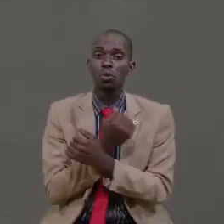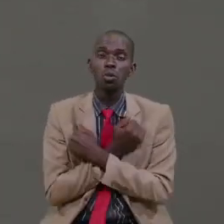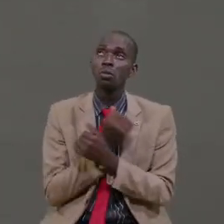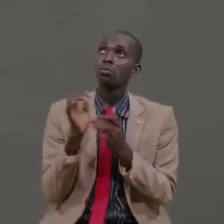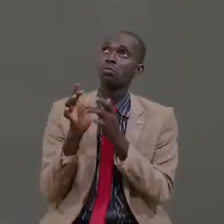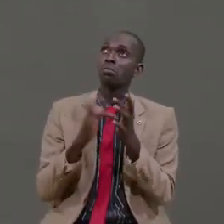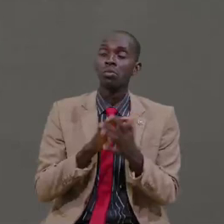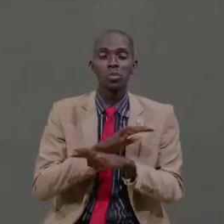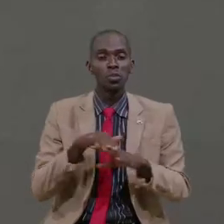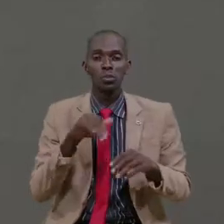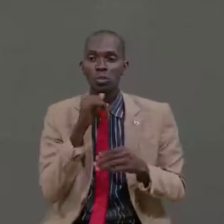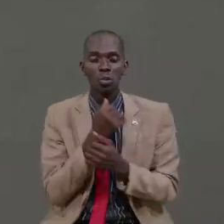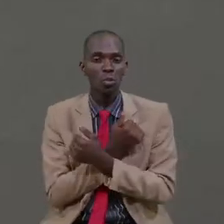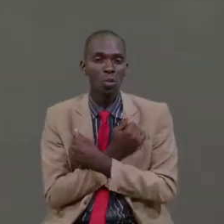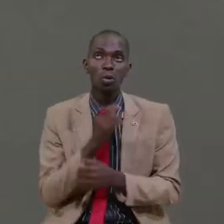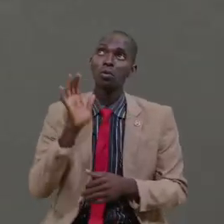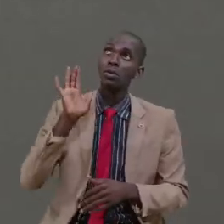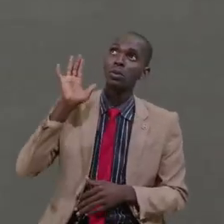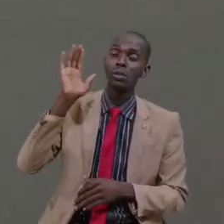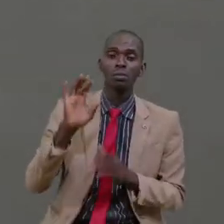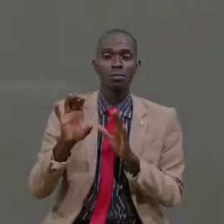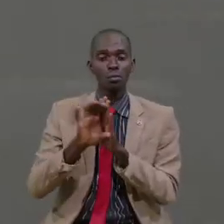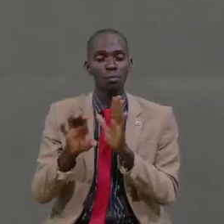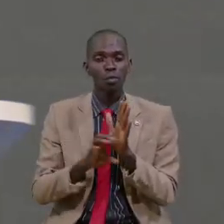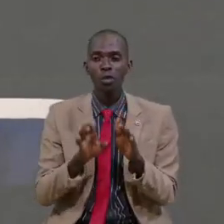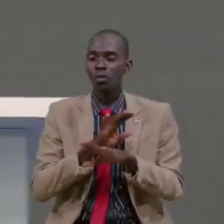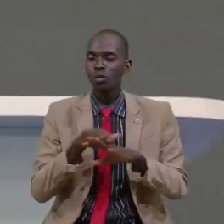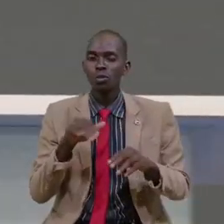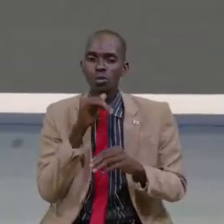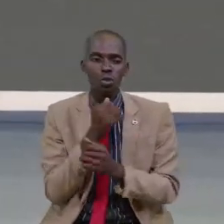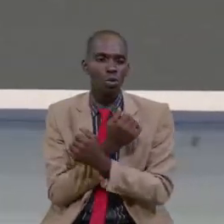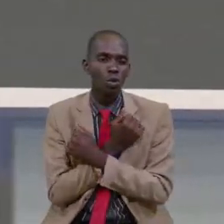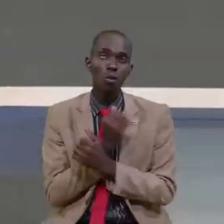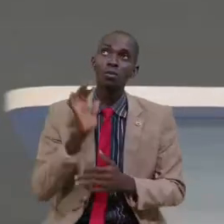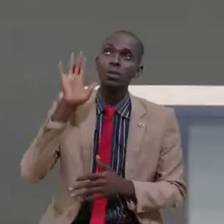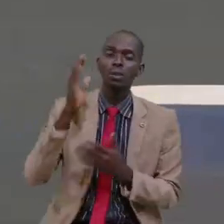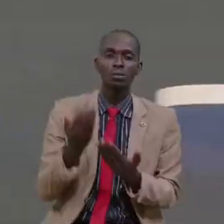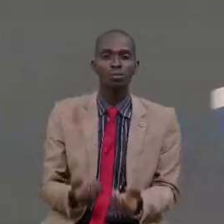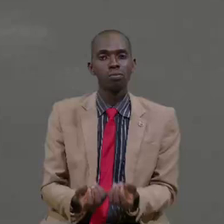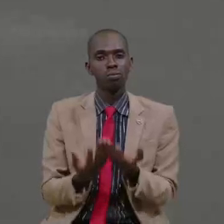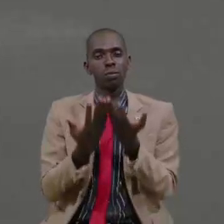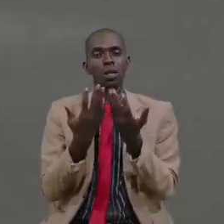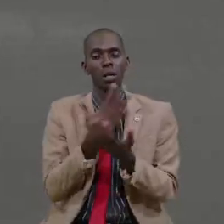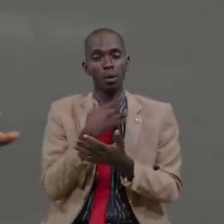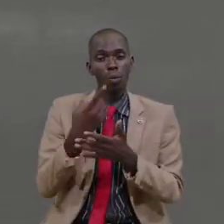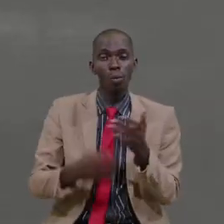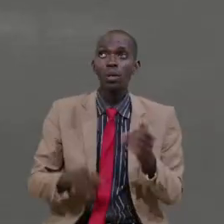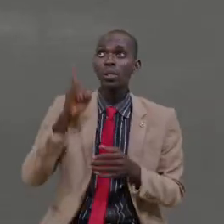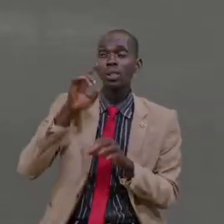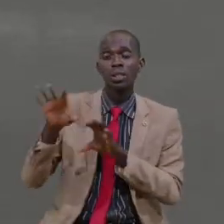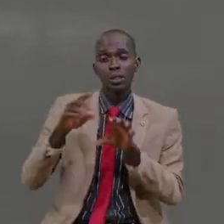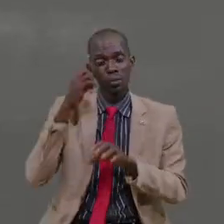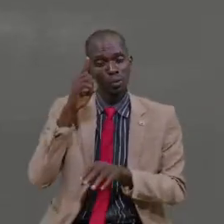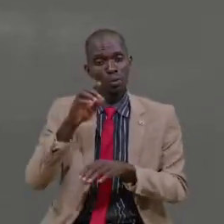tu n'aimes pas ses commandements, tu n'aimes pas son sacrifice et ce qu'il a fait